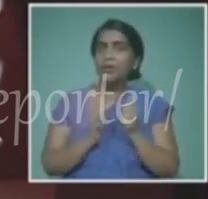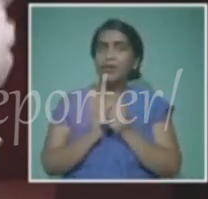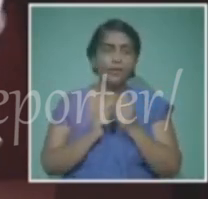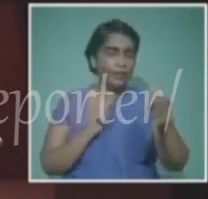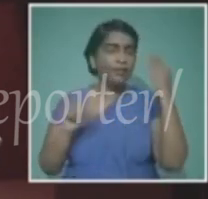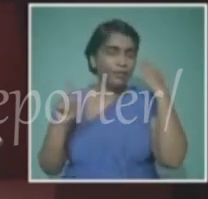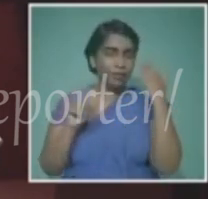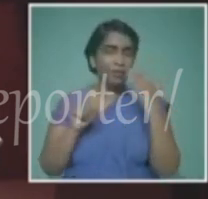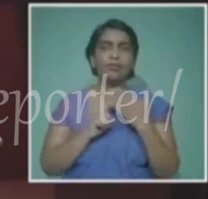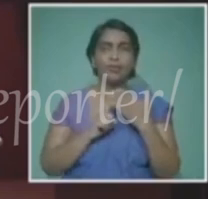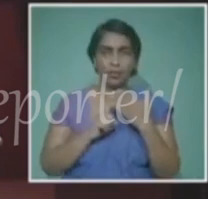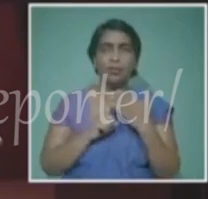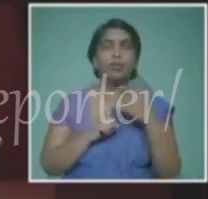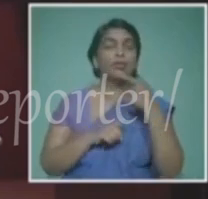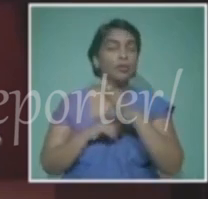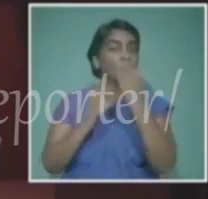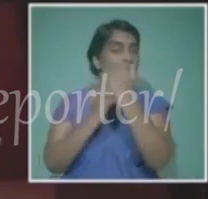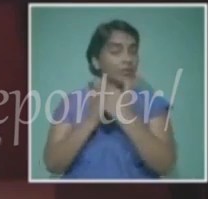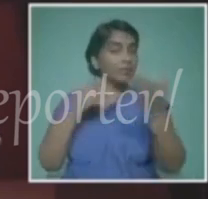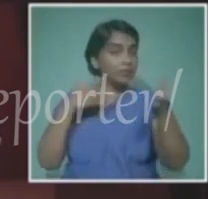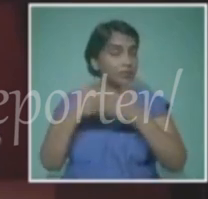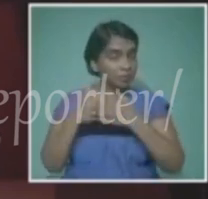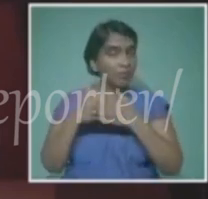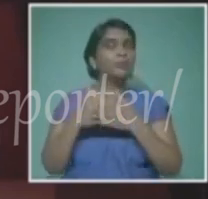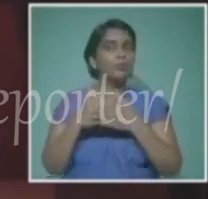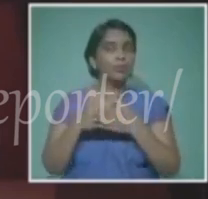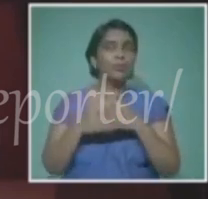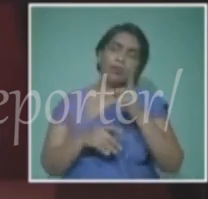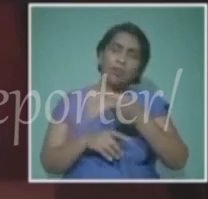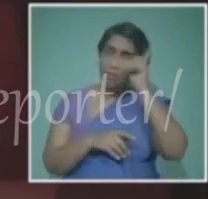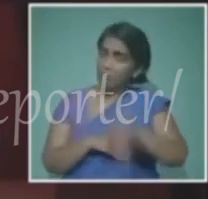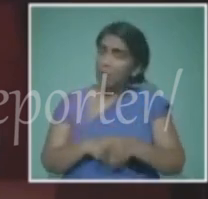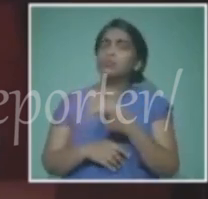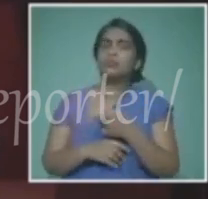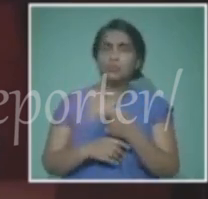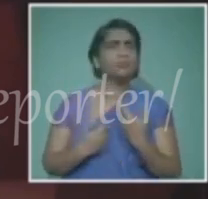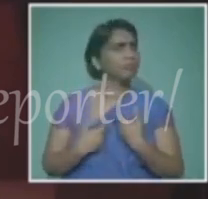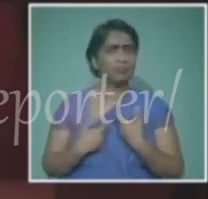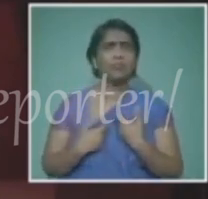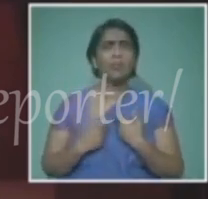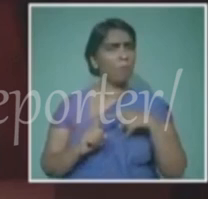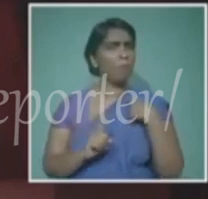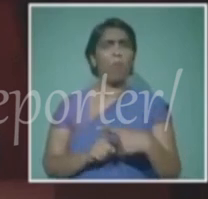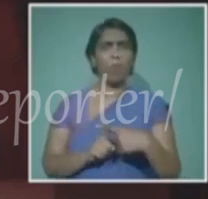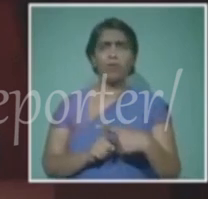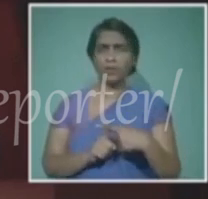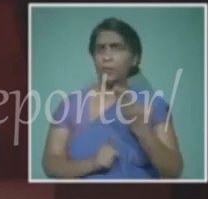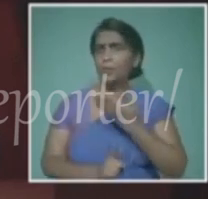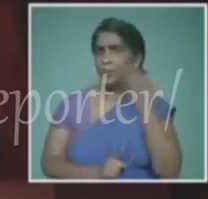කිරීම පිළිබඳව ඒ අමෙන්ඩ්මන්ට් එකක් එනවා නම් ඒකට එකඟ වුණා නම් අපිට තිබුණ ධනාත්මක තැනකට